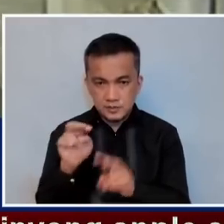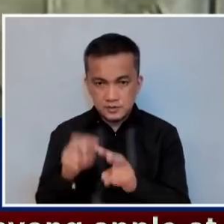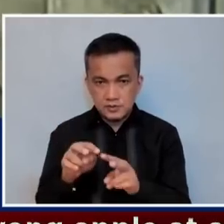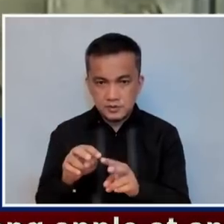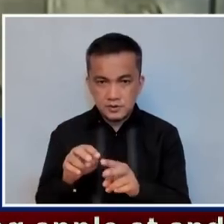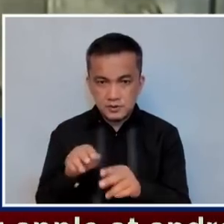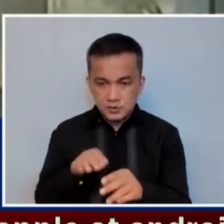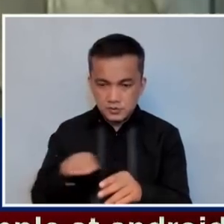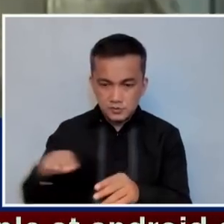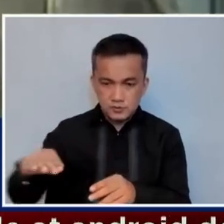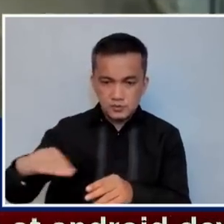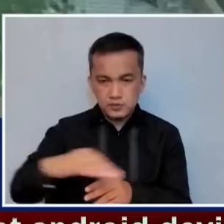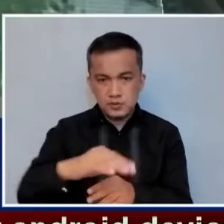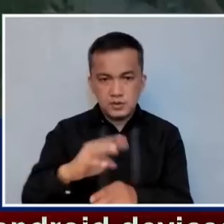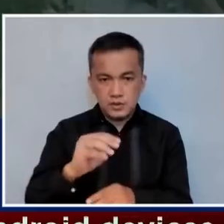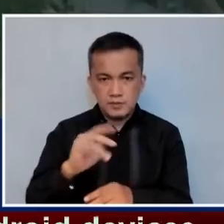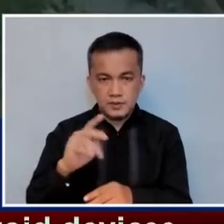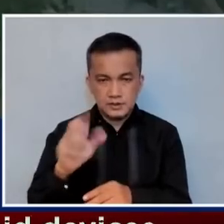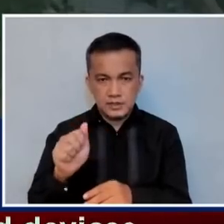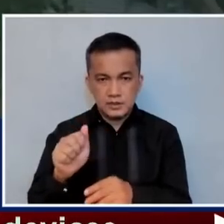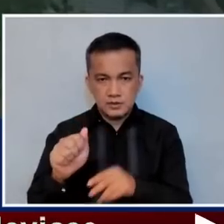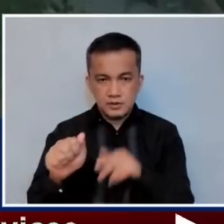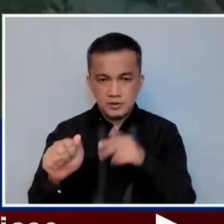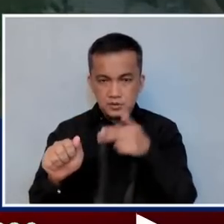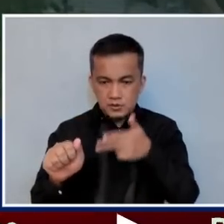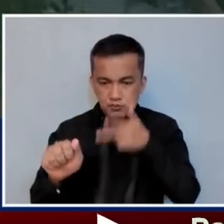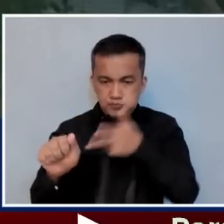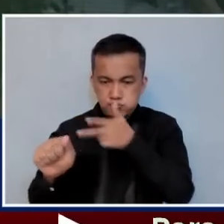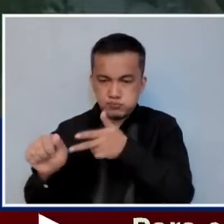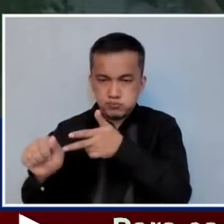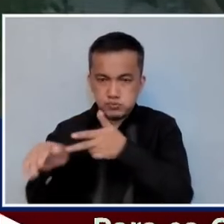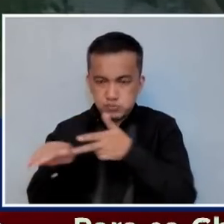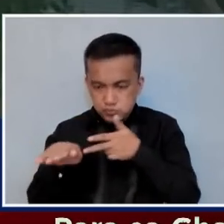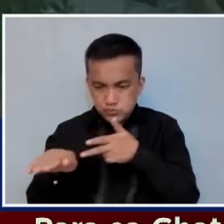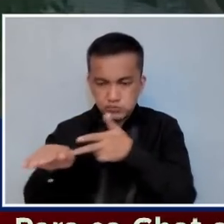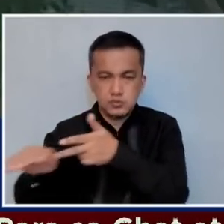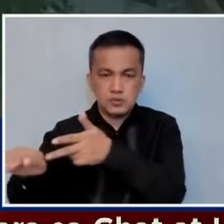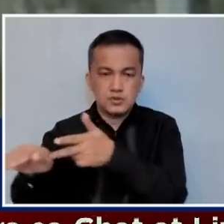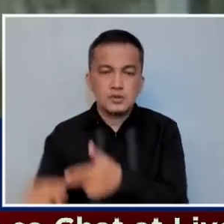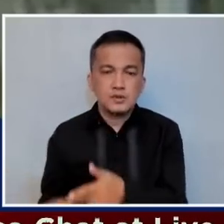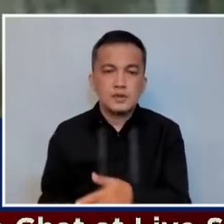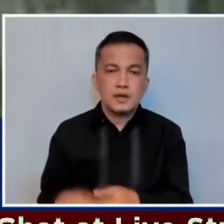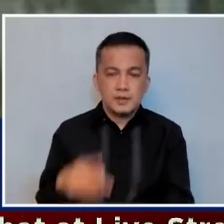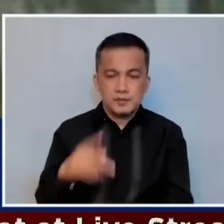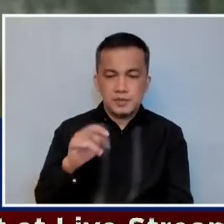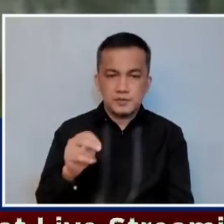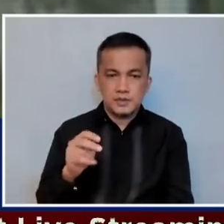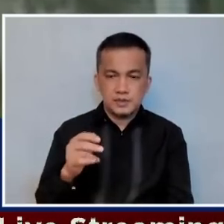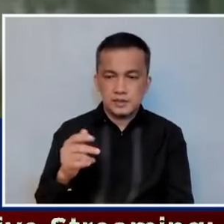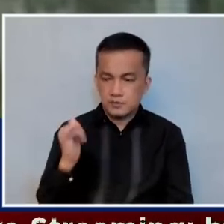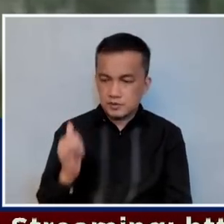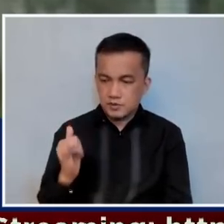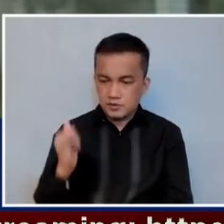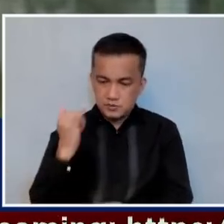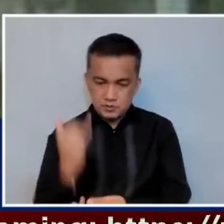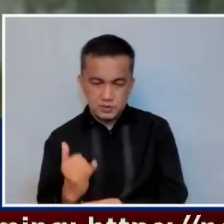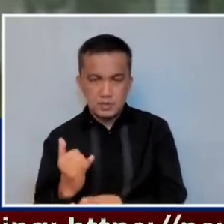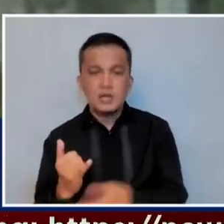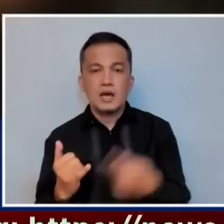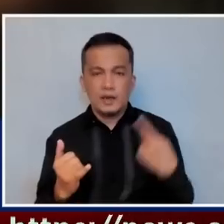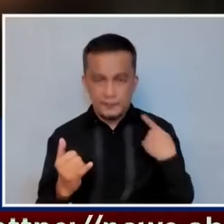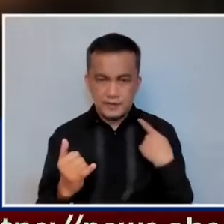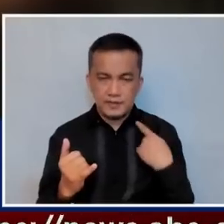pagdaan ng sasakyan ni Mabasa at may kasunod na motorsiklo. Hawak na rin ng PNP ang dashcam video mula sa sasakyan ng